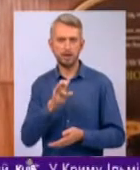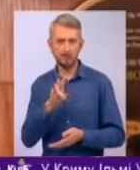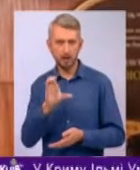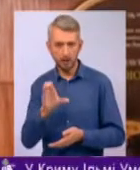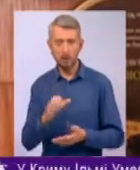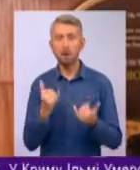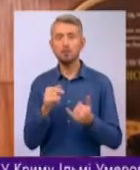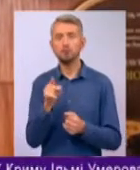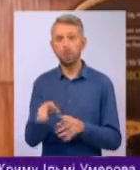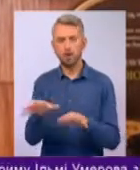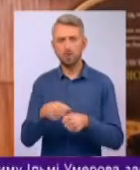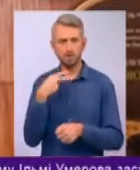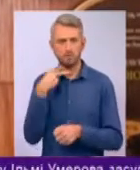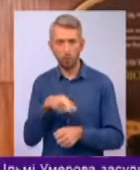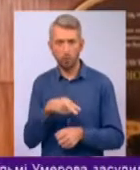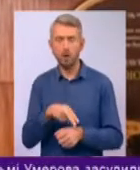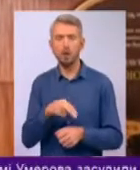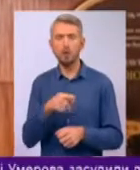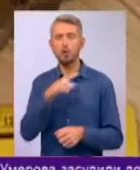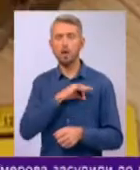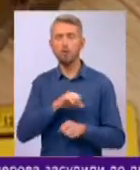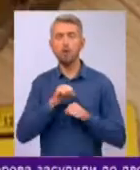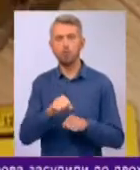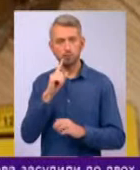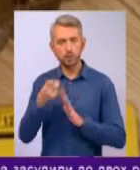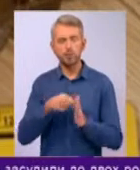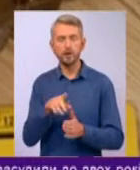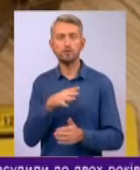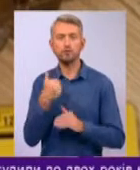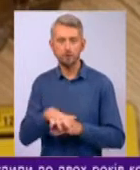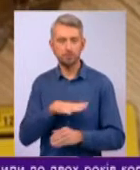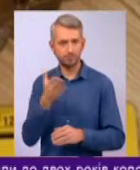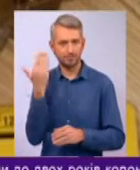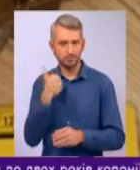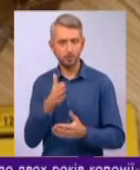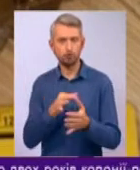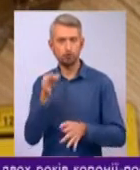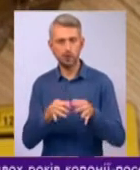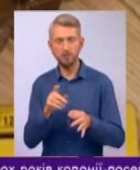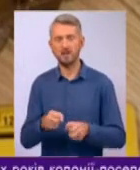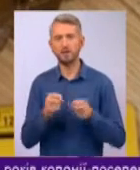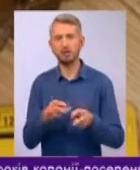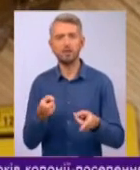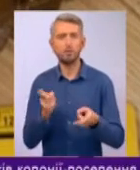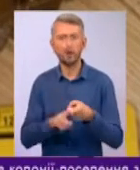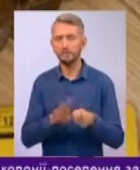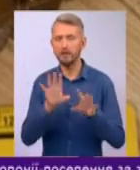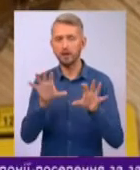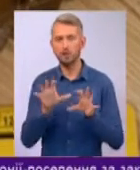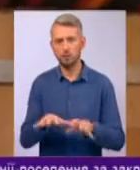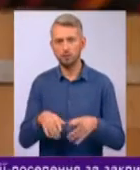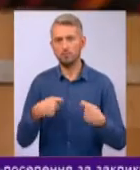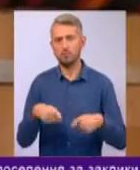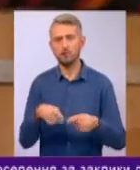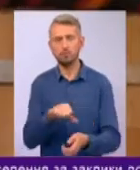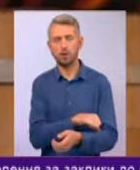киянина забрали у СІЗО. Правоохоронці встановили, що він уже був судимий за злочини, пов'язані з незаконним обігом